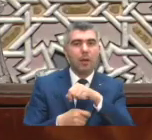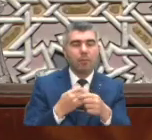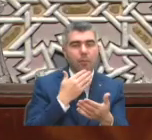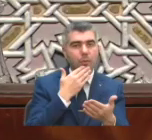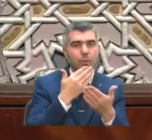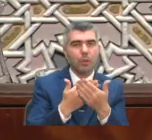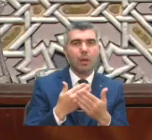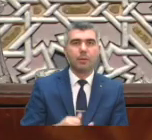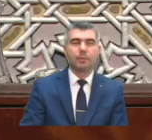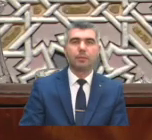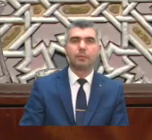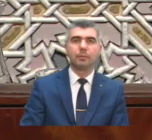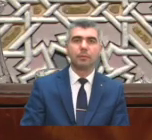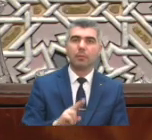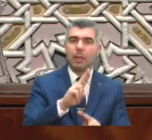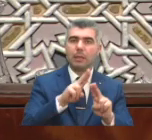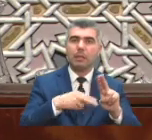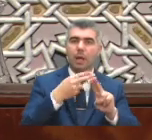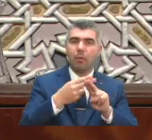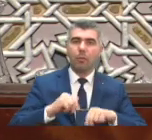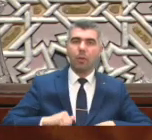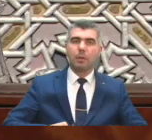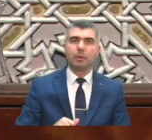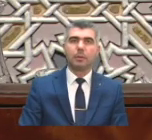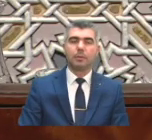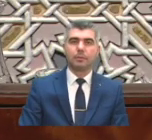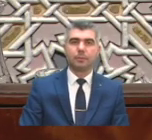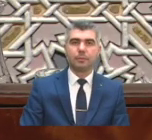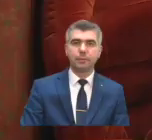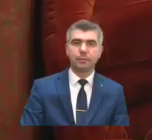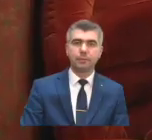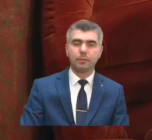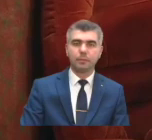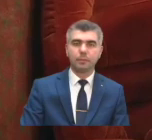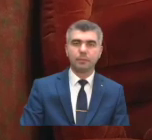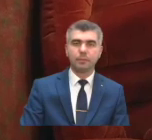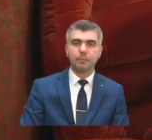شكرا سيد النائب. جواب سيد الوزير المحترم.